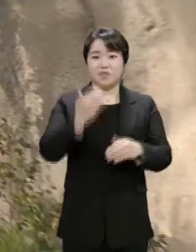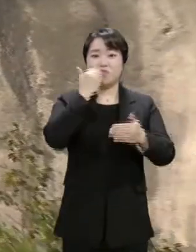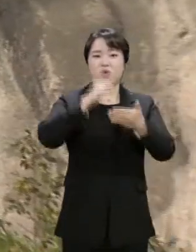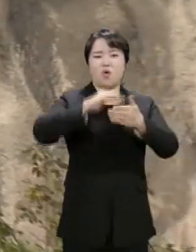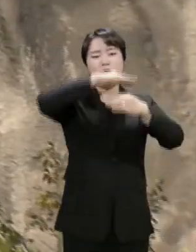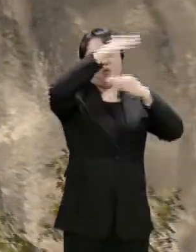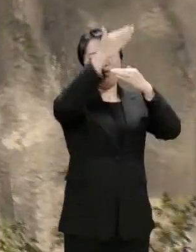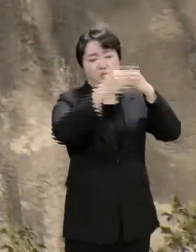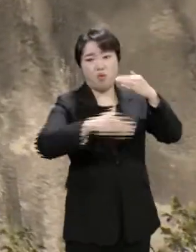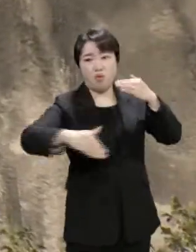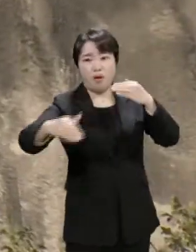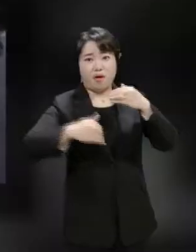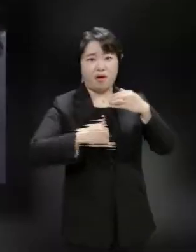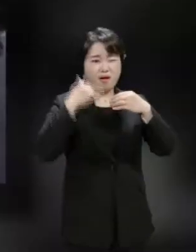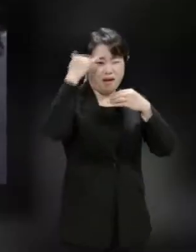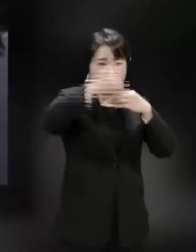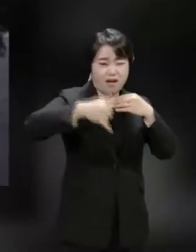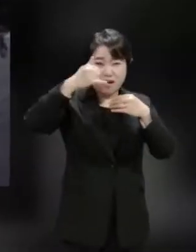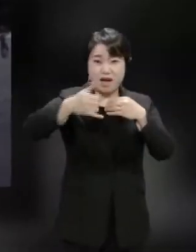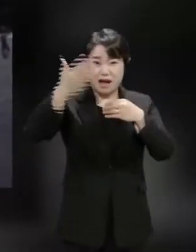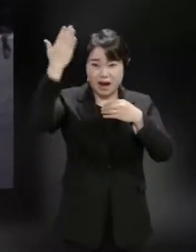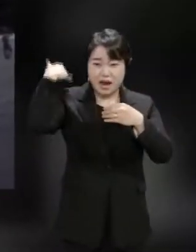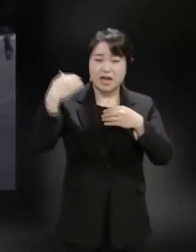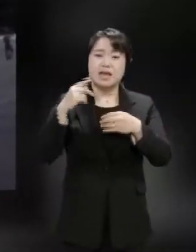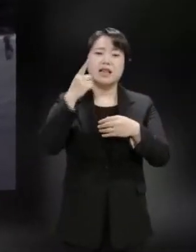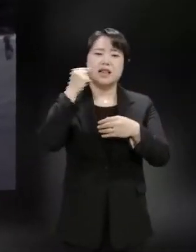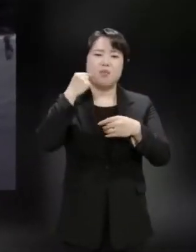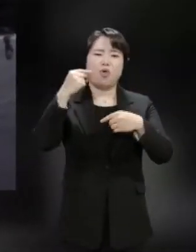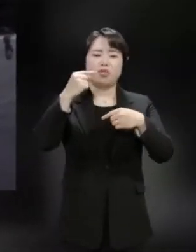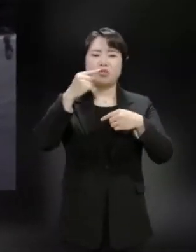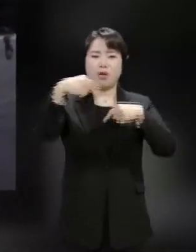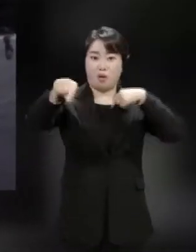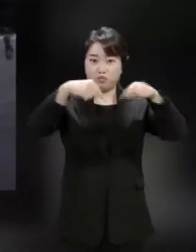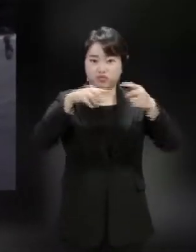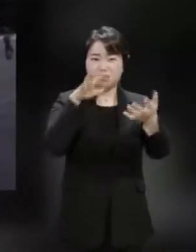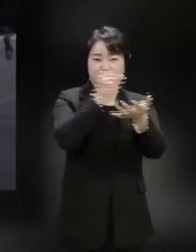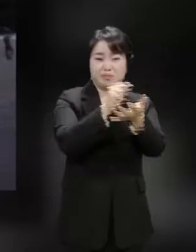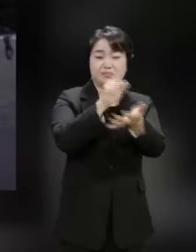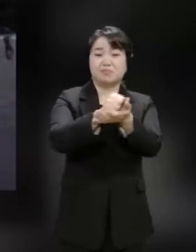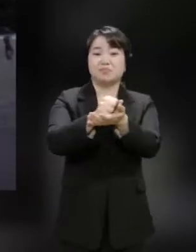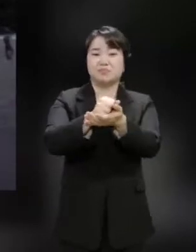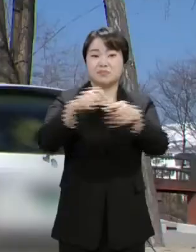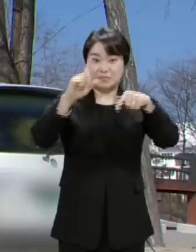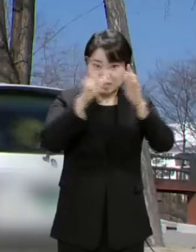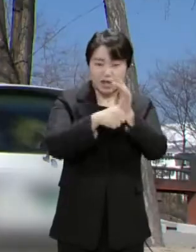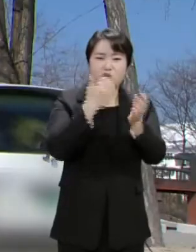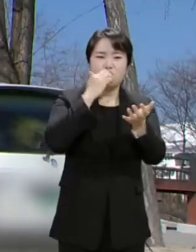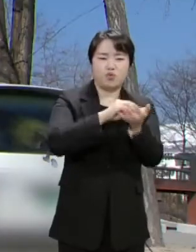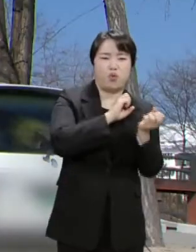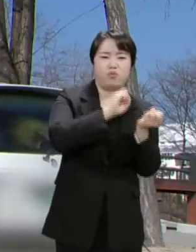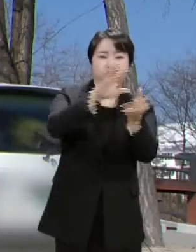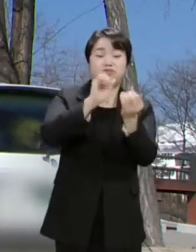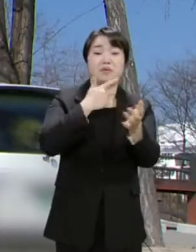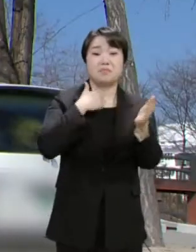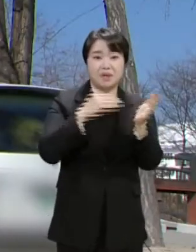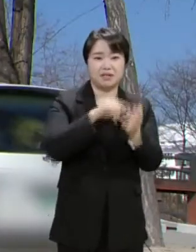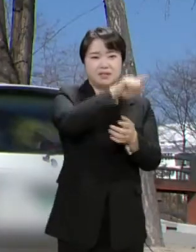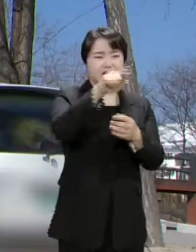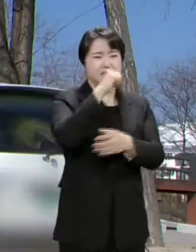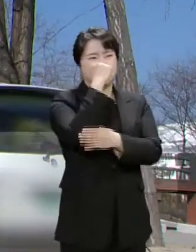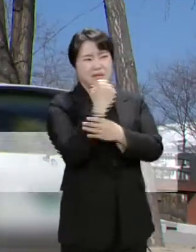절벽처럼 깎인 채석장 일대는 일제강점기 조선총독부 등에 사용된 석재를 공급하던 곳입니다. 지역의 흉물이었던